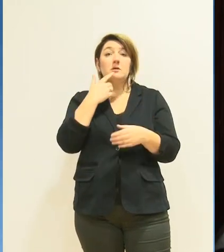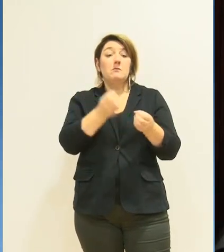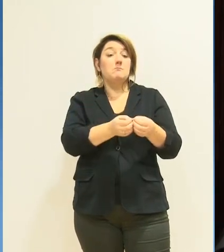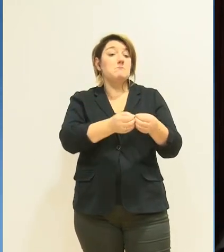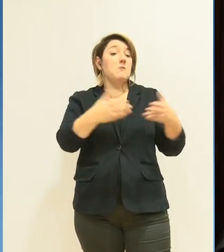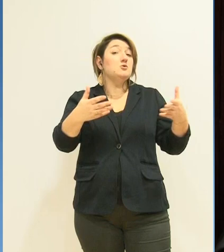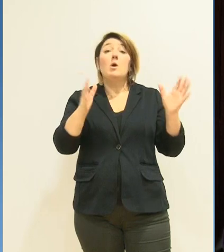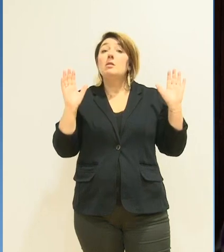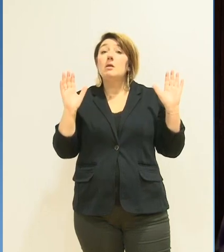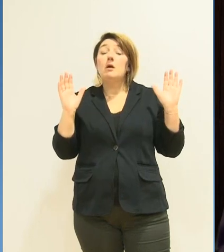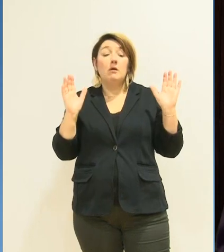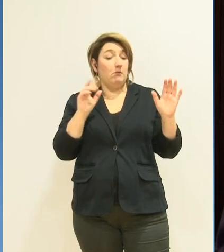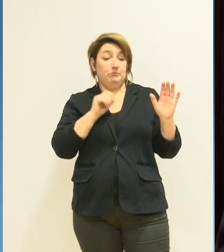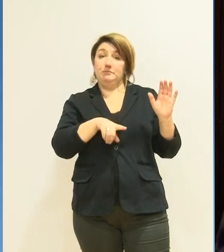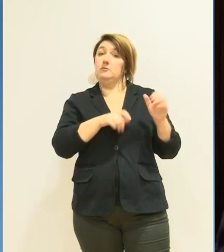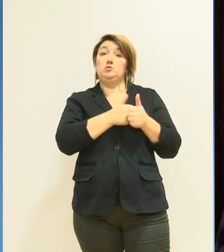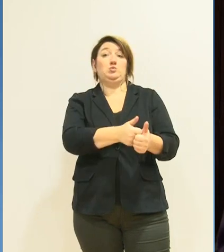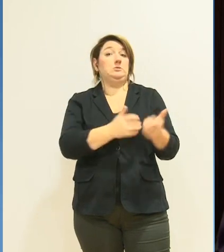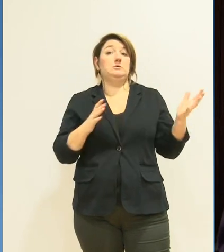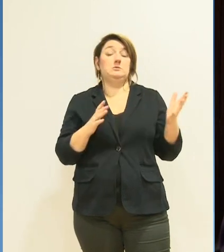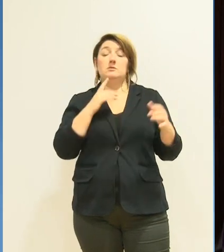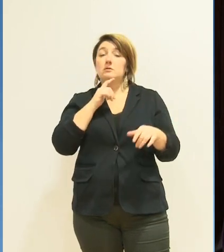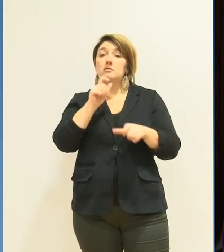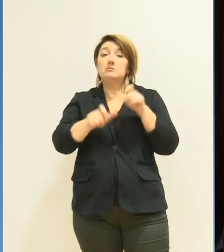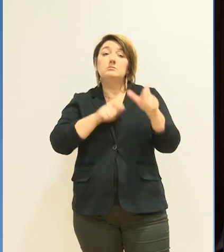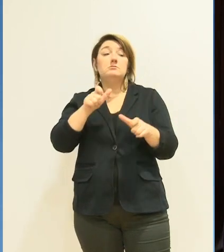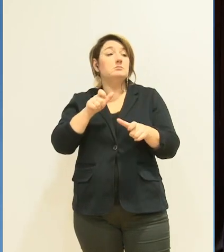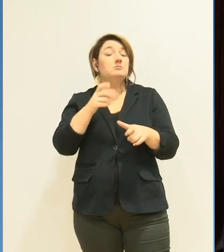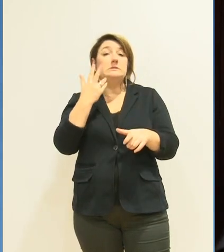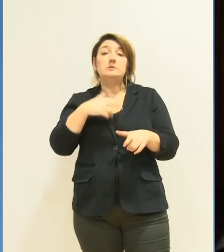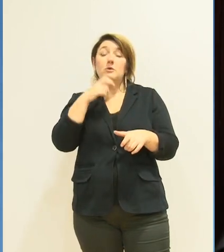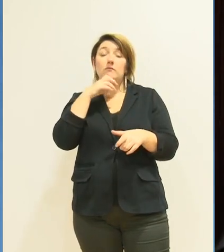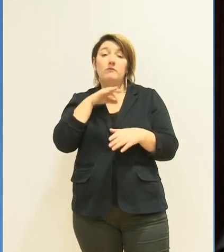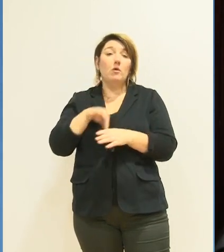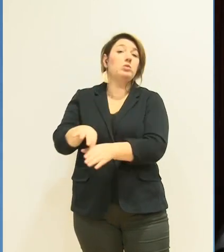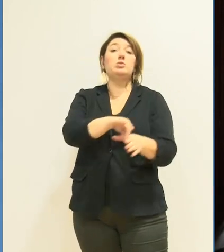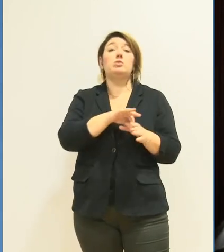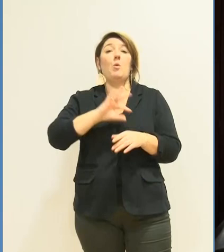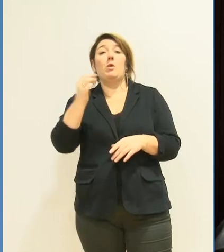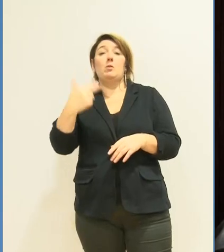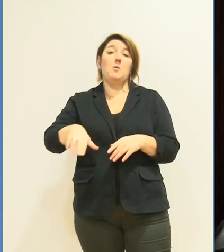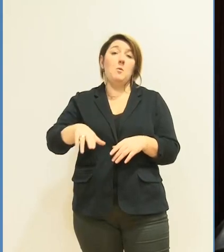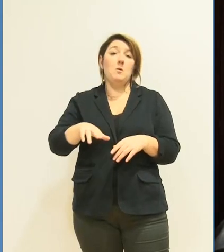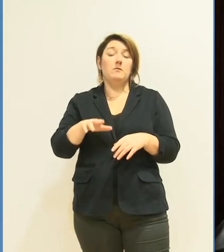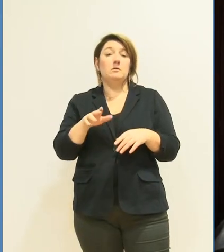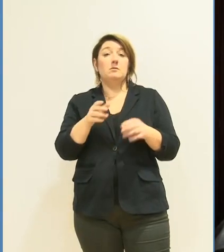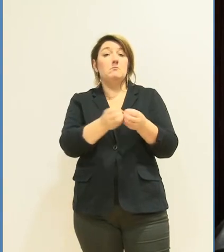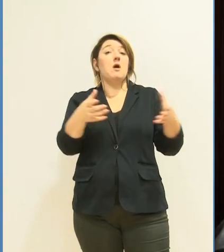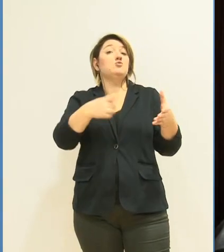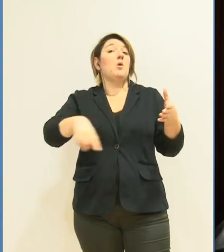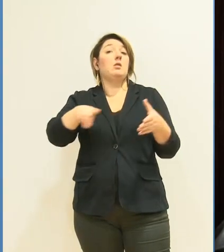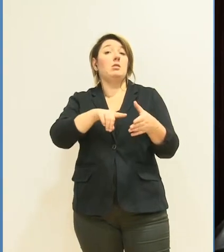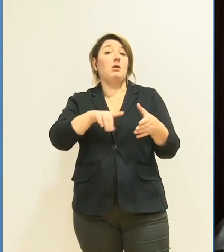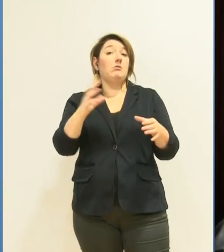eu un référendum de votation citoyenne est bien seul la majorité qui s'est exprimée